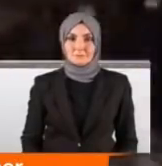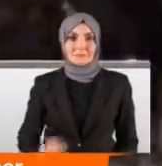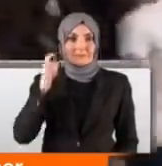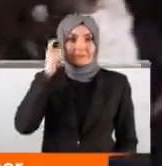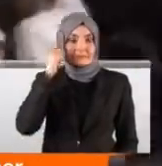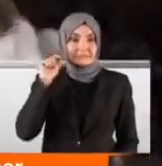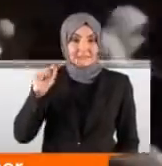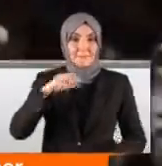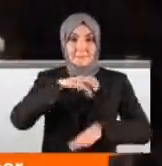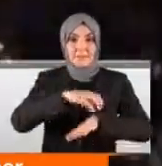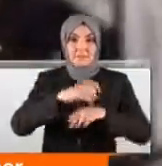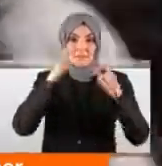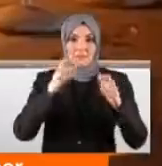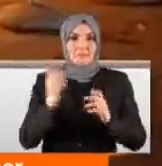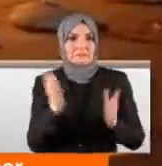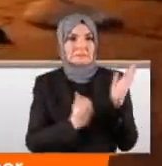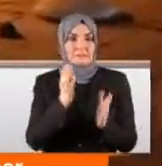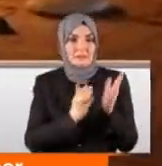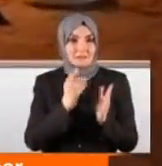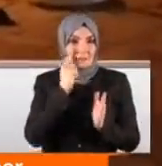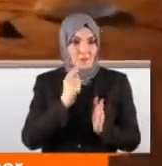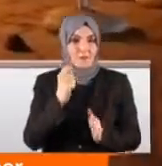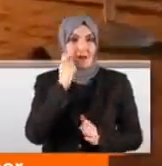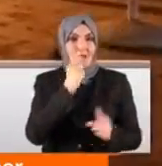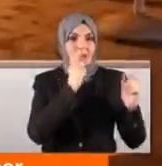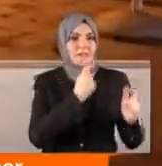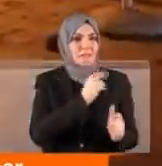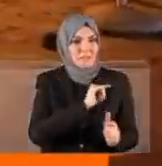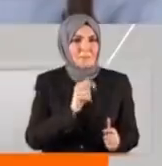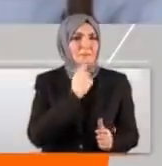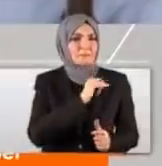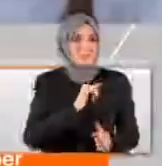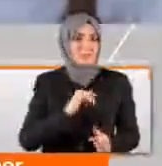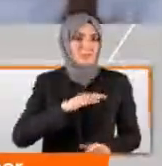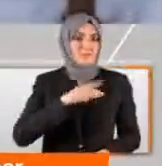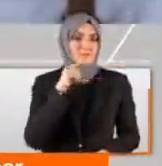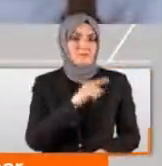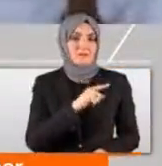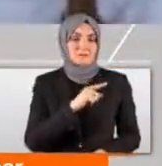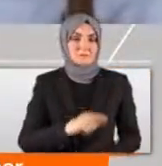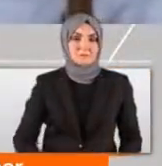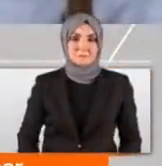İsrail'in mescid-i Aksa'da ki saldırılarına Ankara'dan tepkiler peş peşe geldi